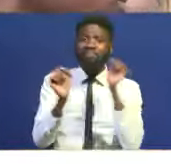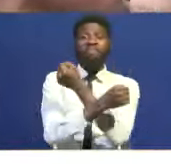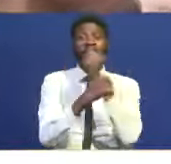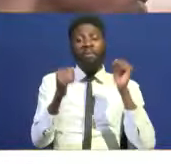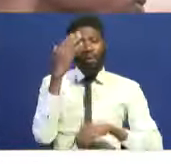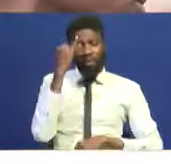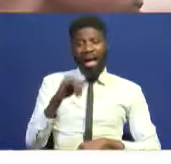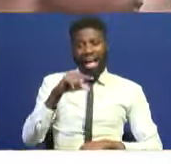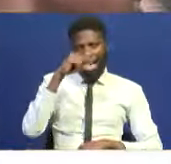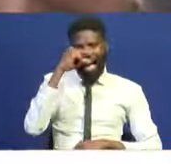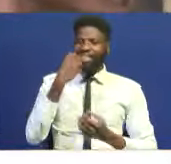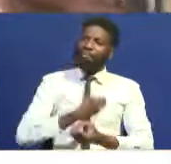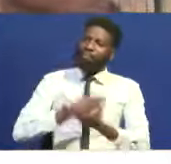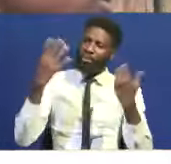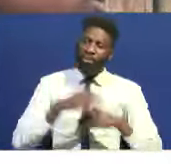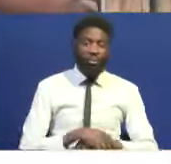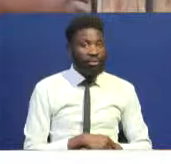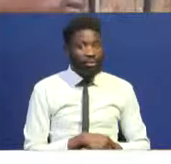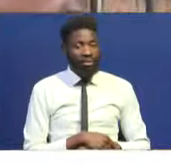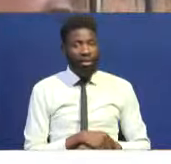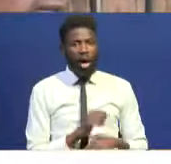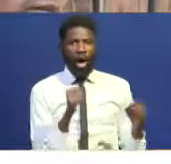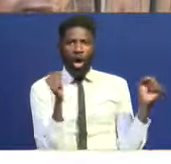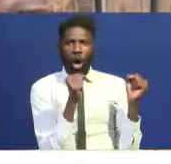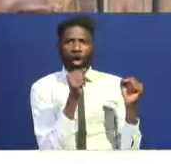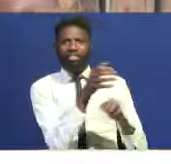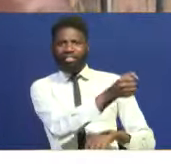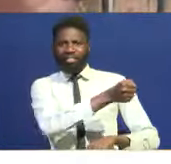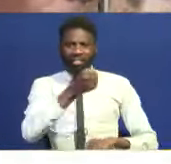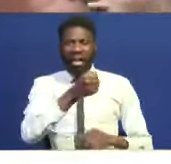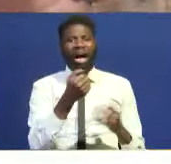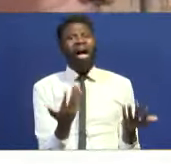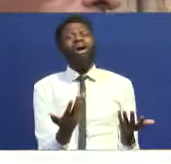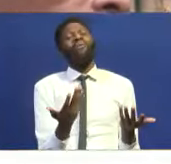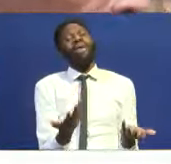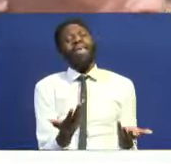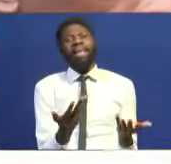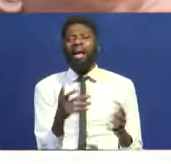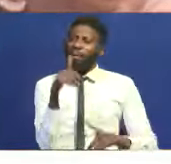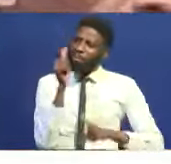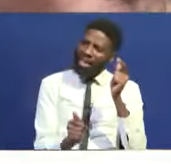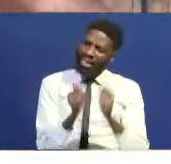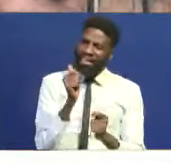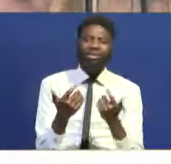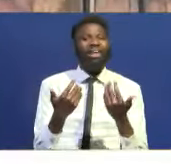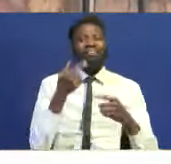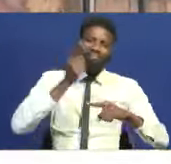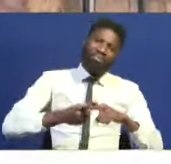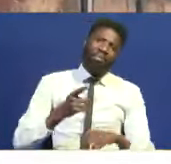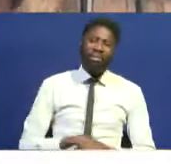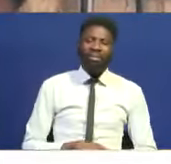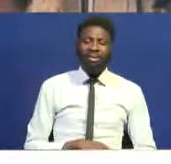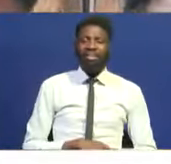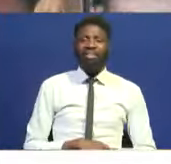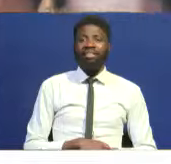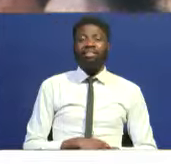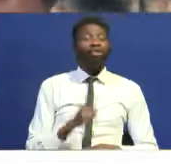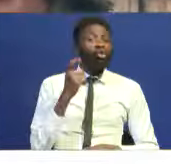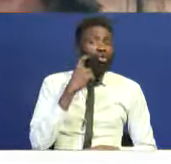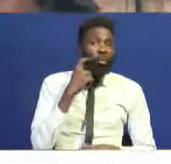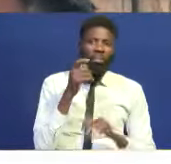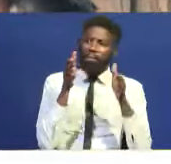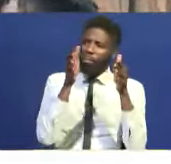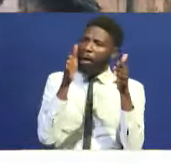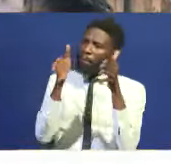Sema mafriji, maziwa ilikuwa pia hiyo lazima imeisha. Ndani kwa dhamana stock na machine